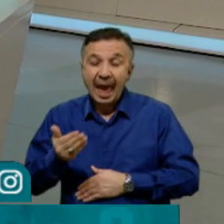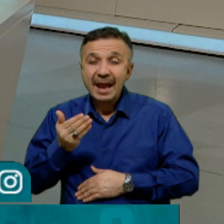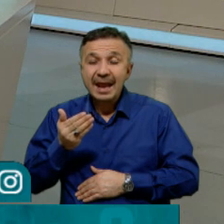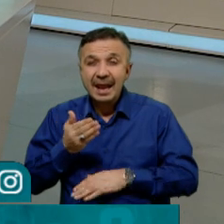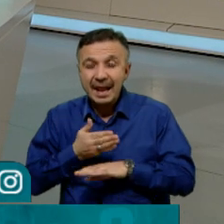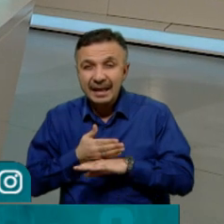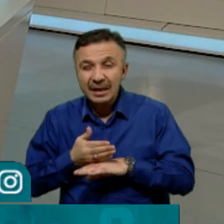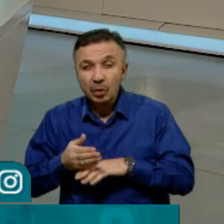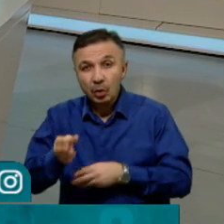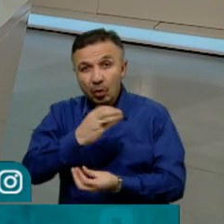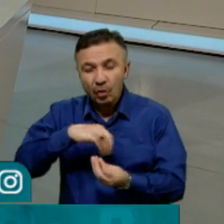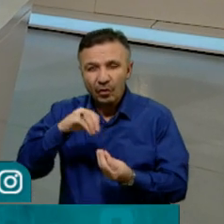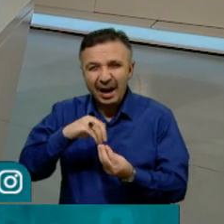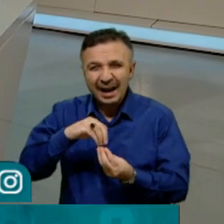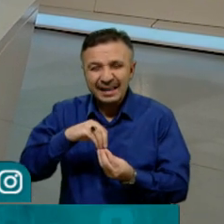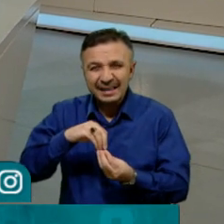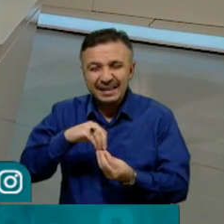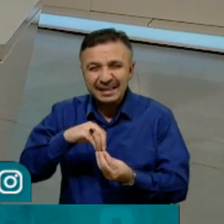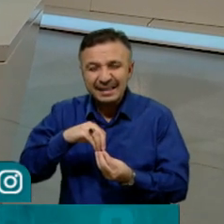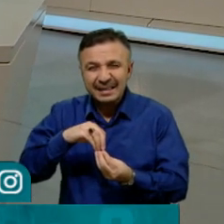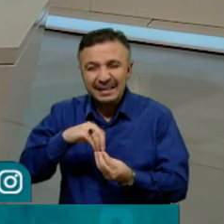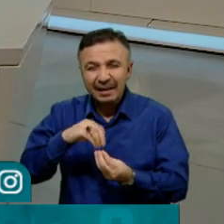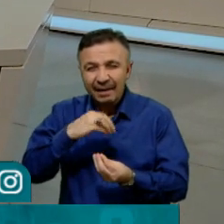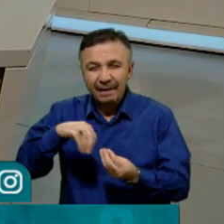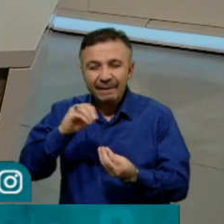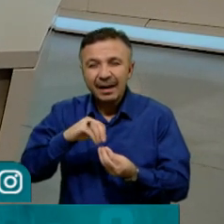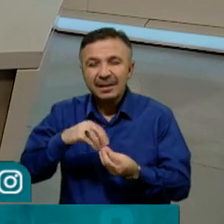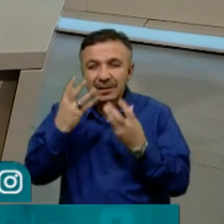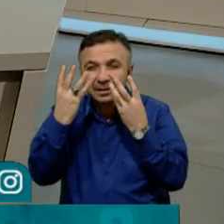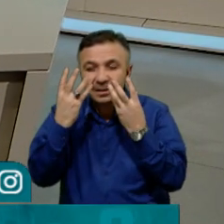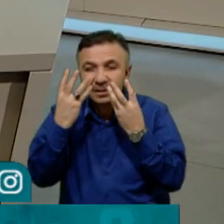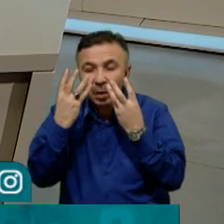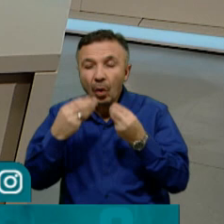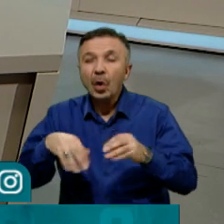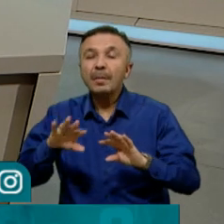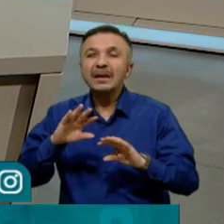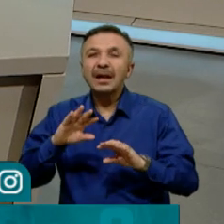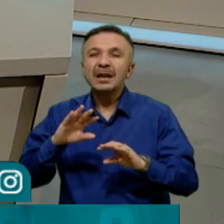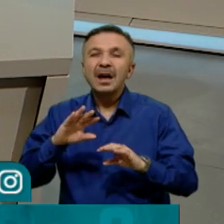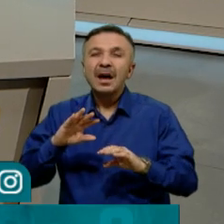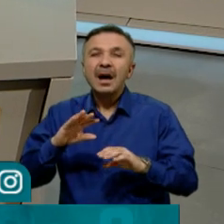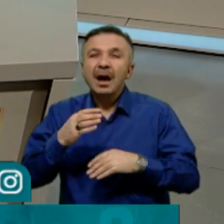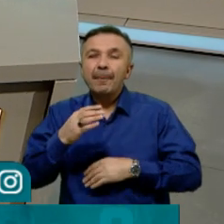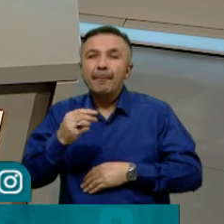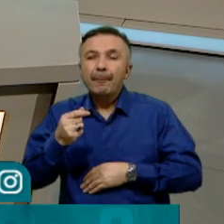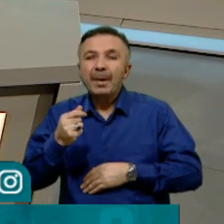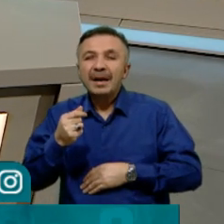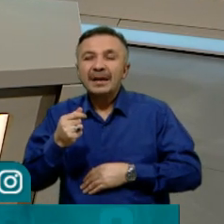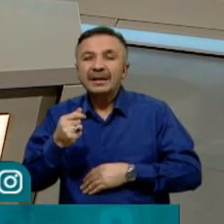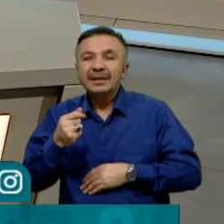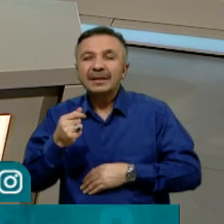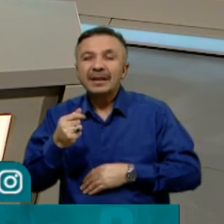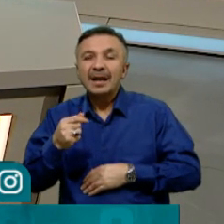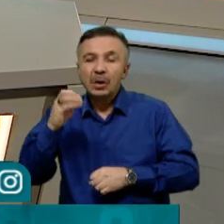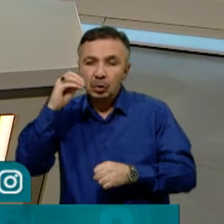faize bırakmadan bunun bu paranın tamamının ödenmesi gerekir yani şu son ödeme günü geldiğinde